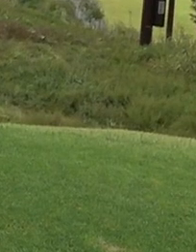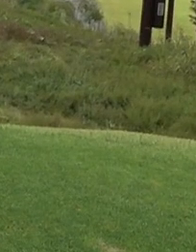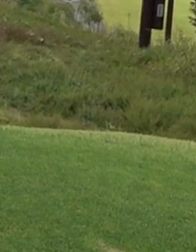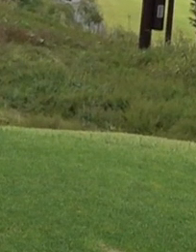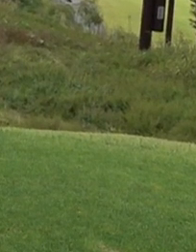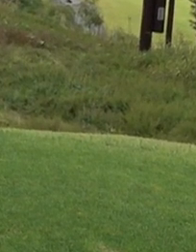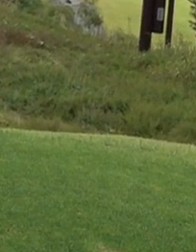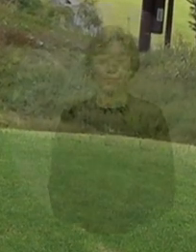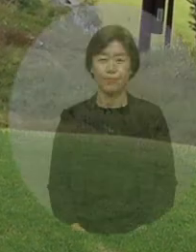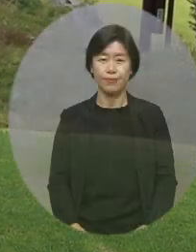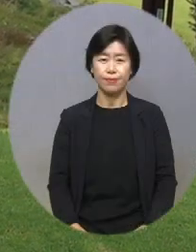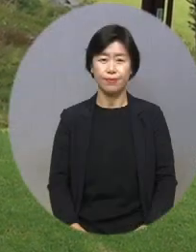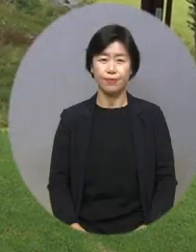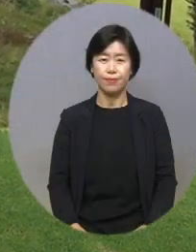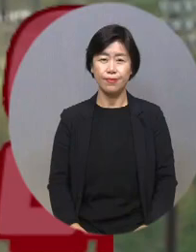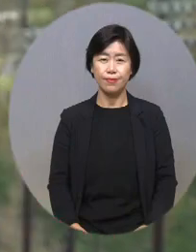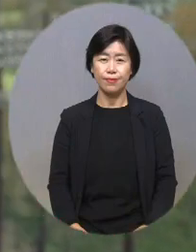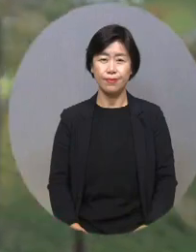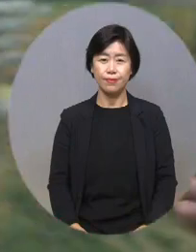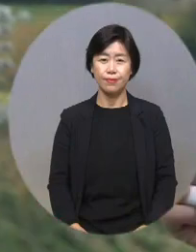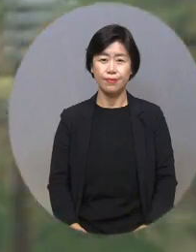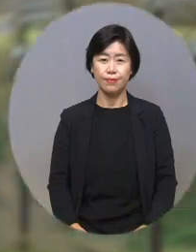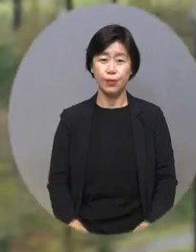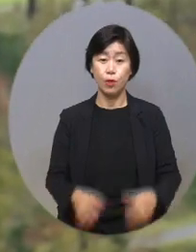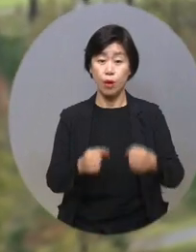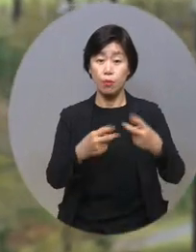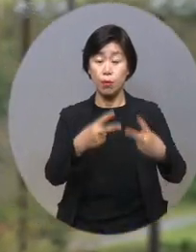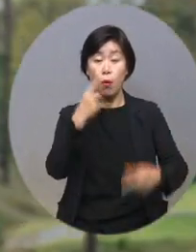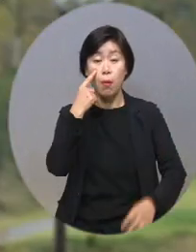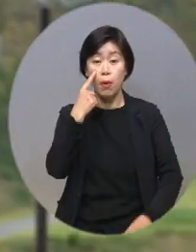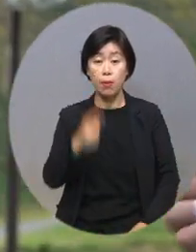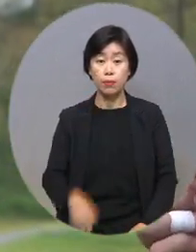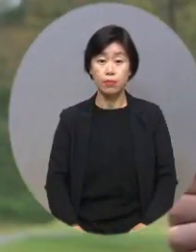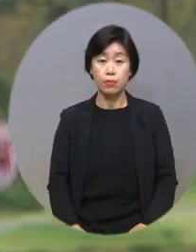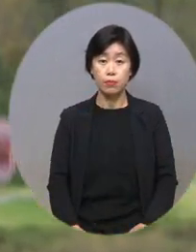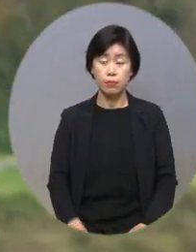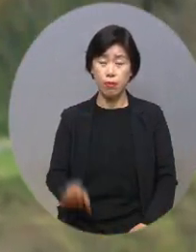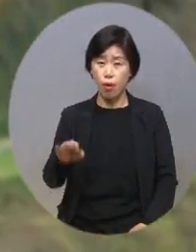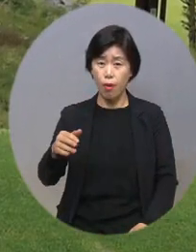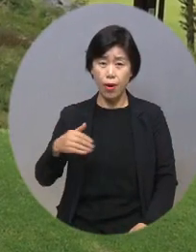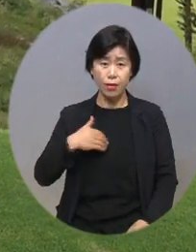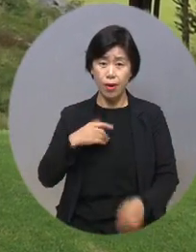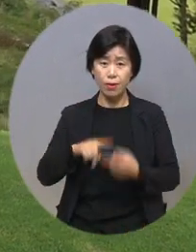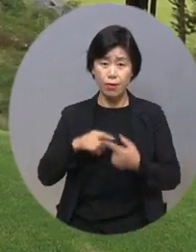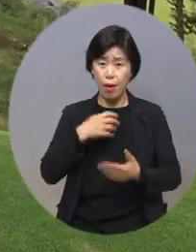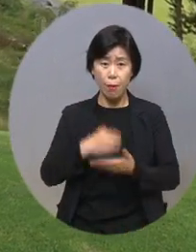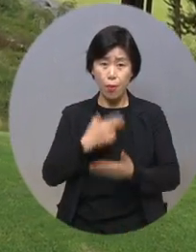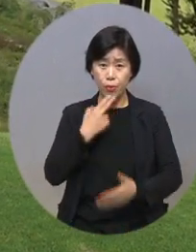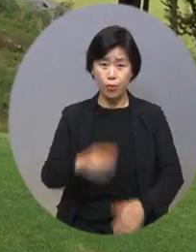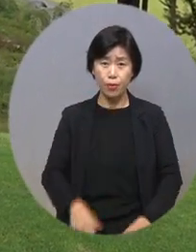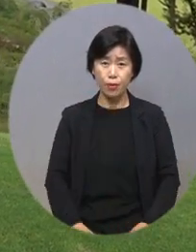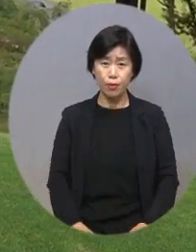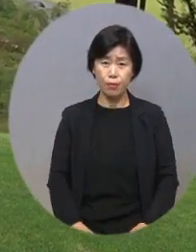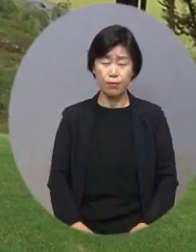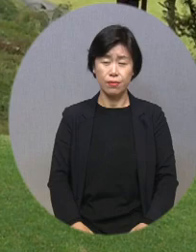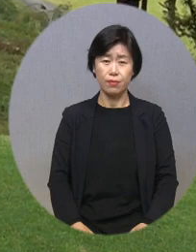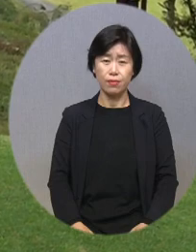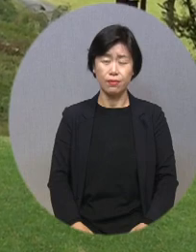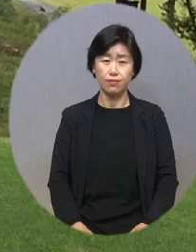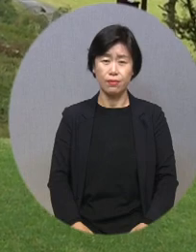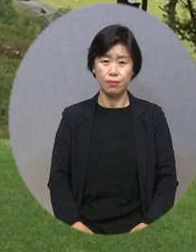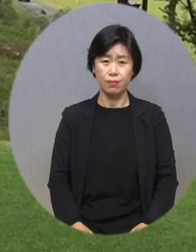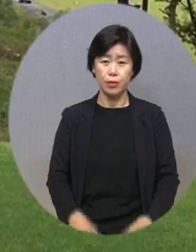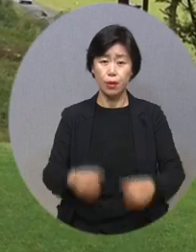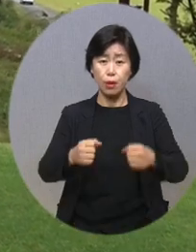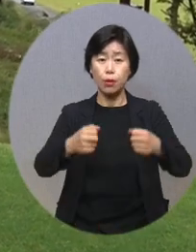아까 했으니까 가위바위보로 하자, 이번에. 오빠 양보가 없어. 아니 나 여자한테 지는 거 되게 싫어요 진짜. 야 좋아